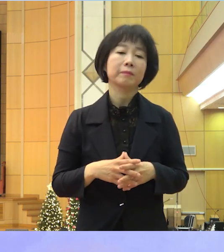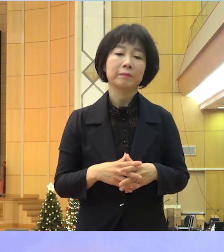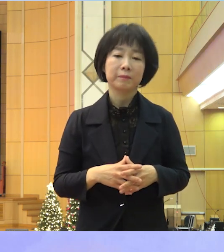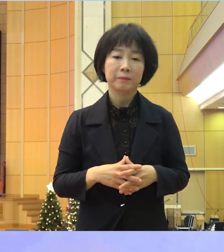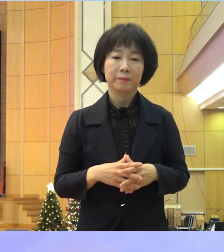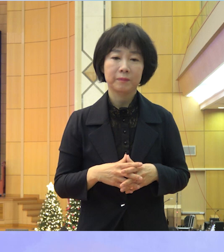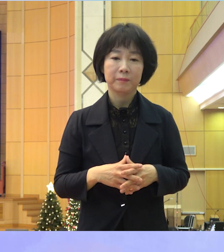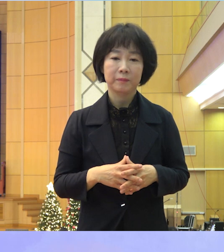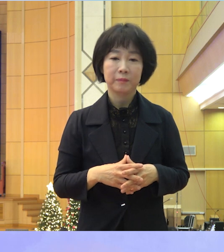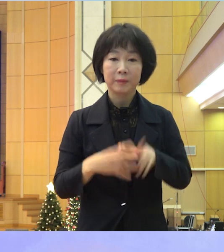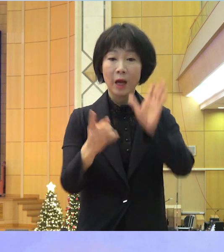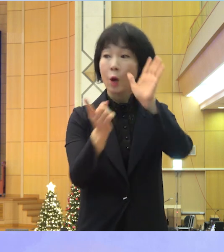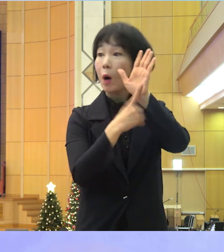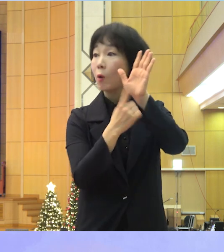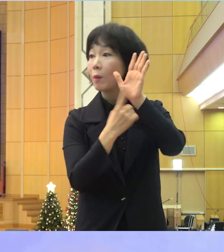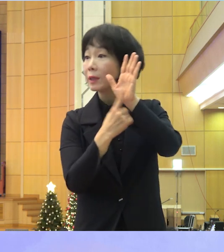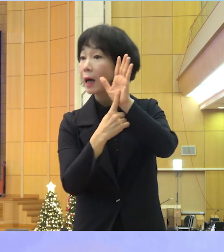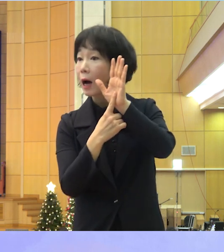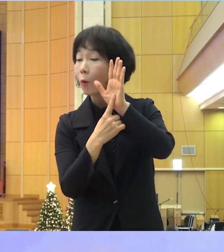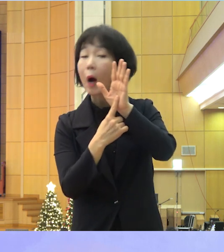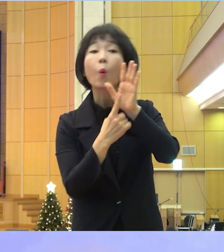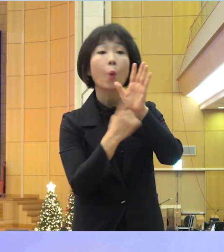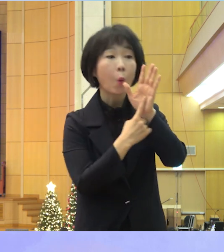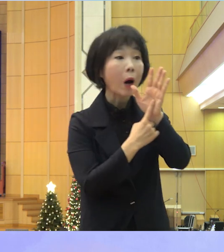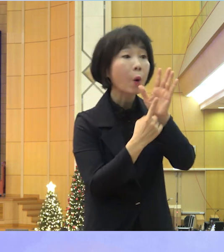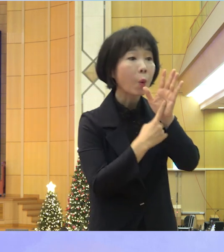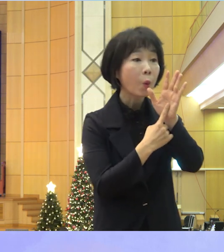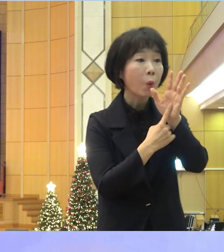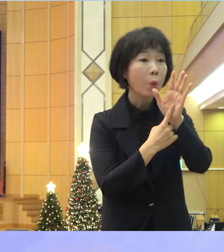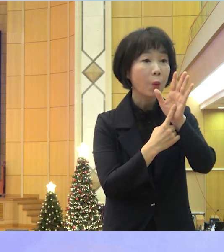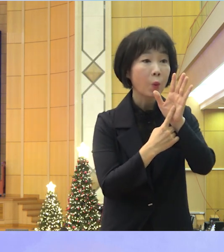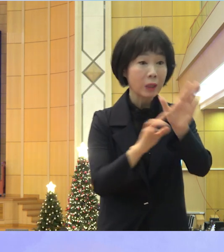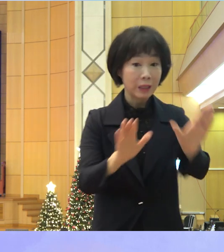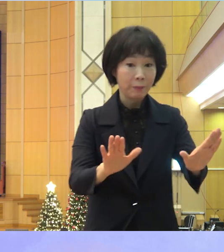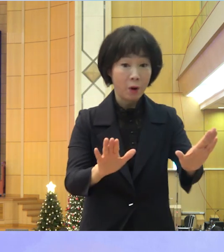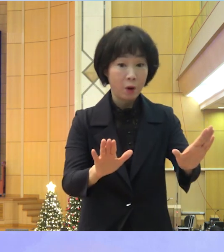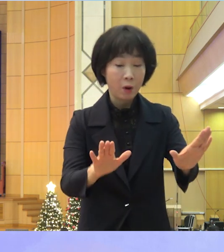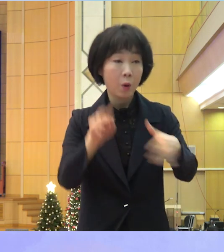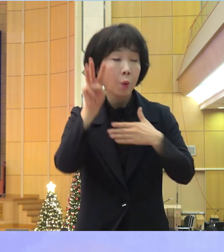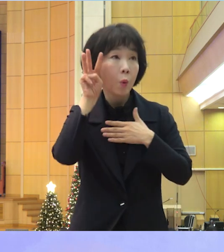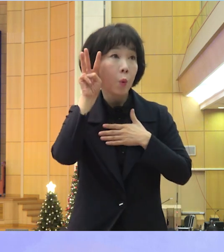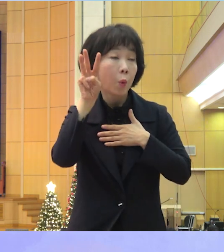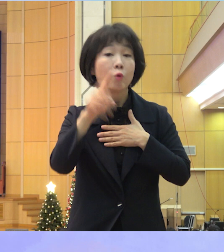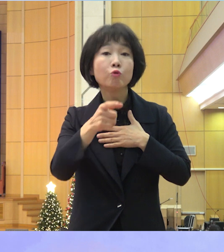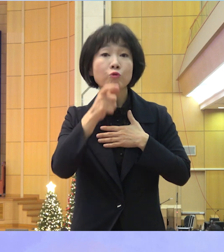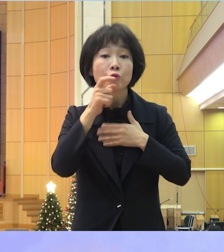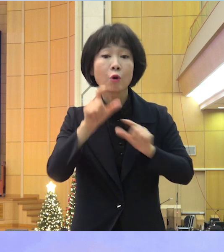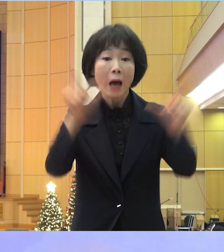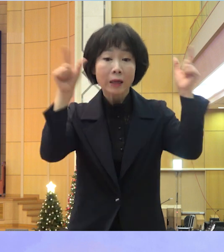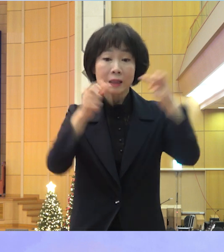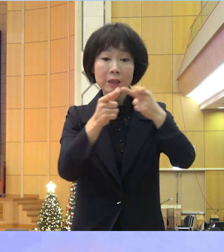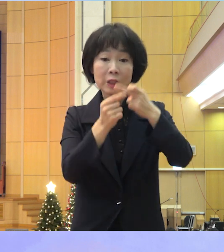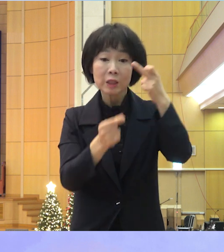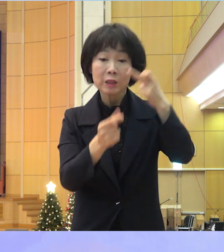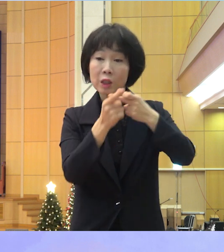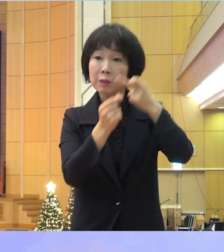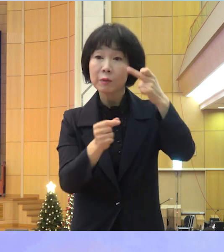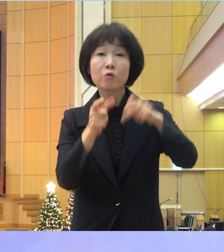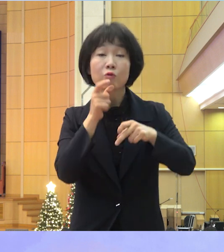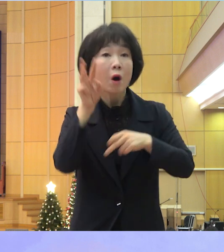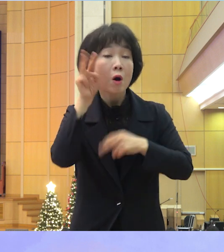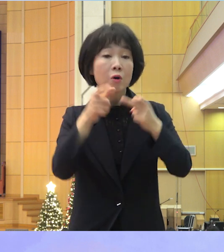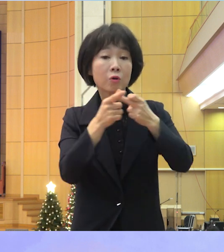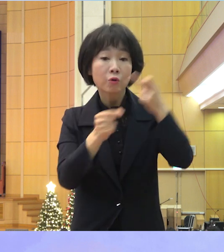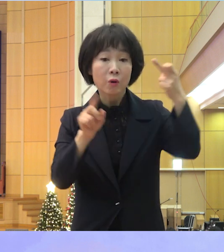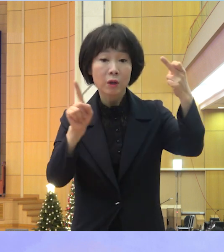네, 광고 말씀드리겠습니다. 이번 주 수요일 날 12월 11일